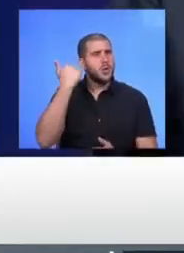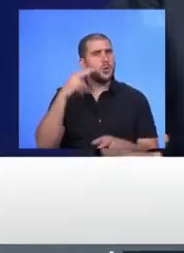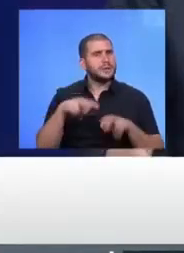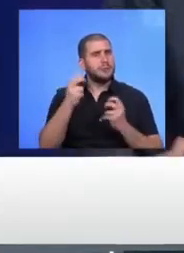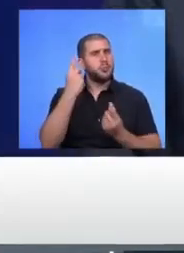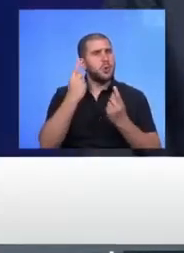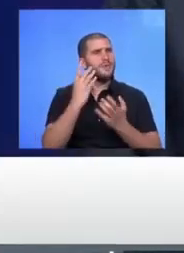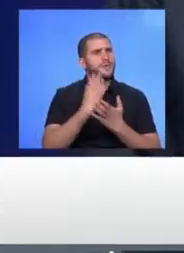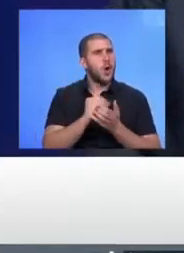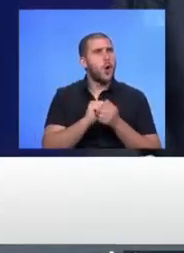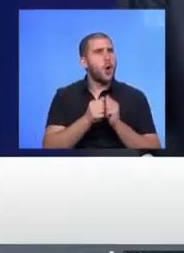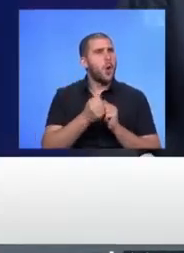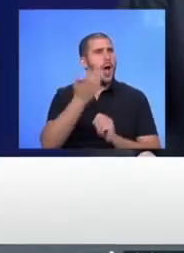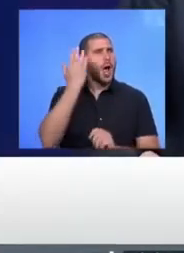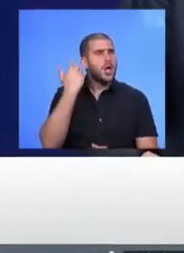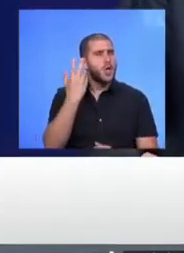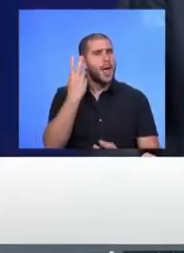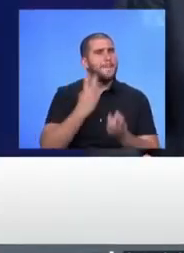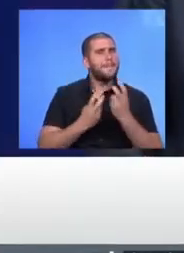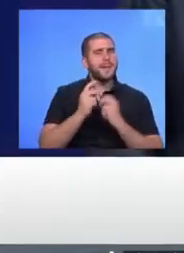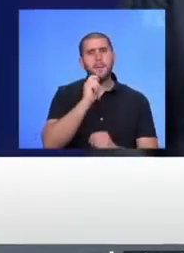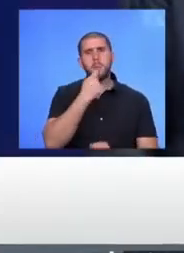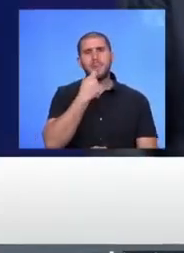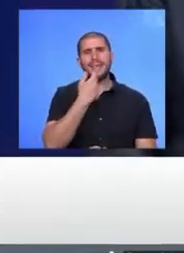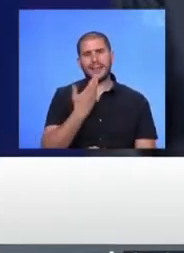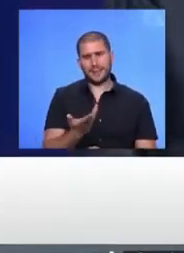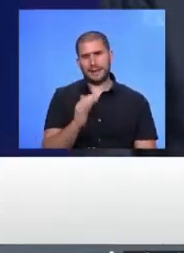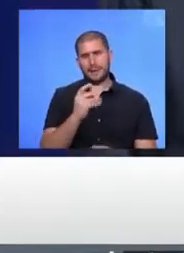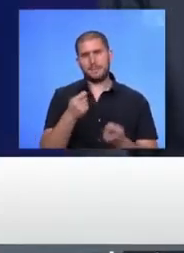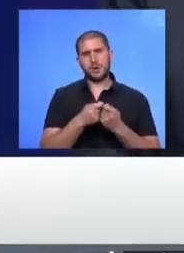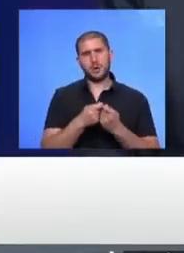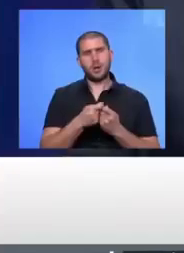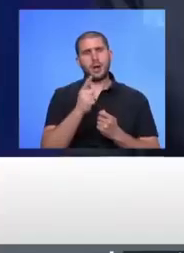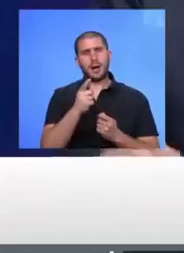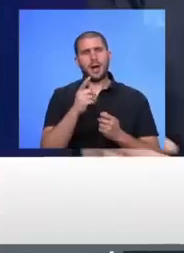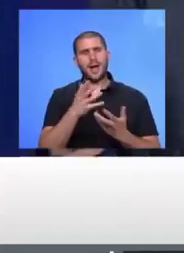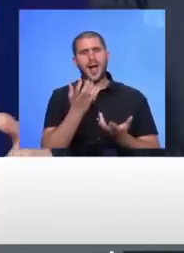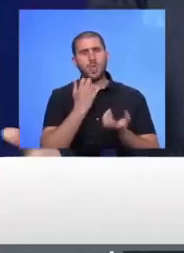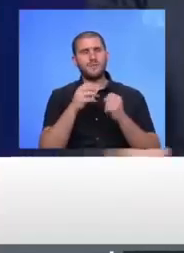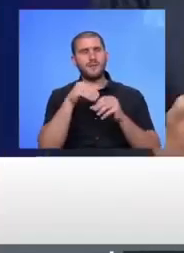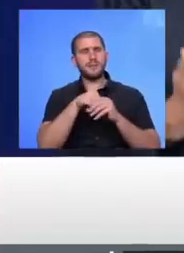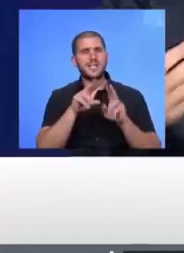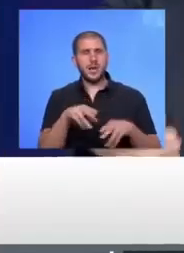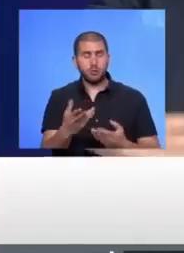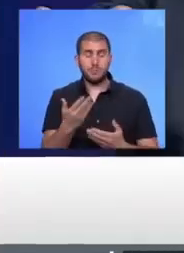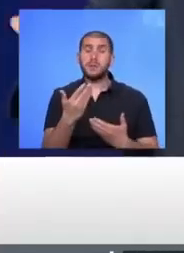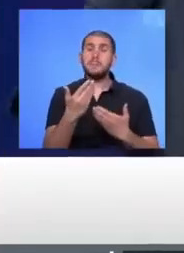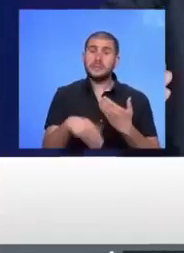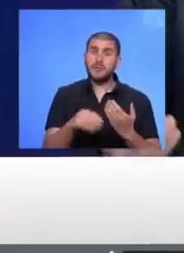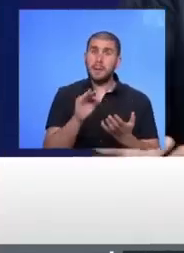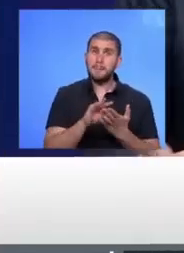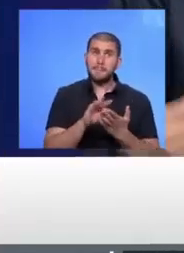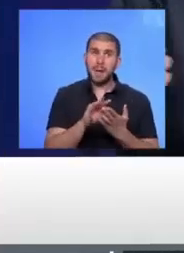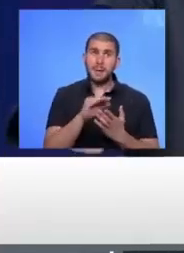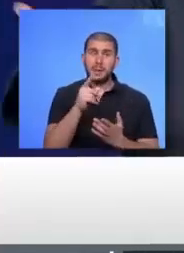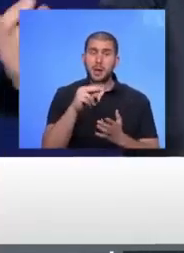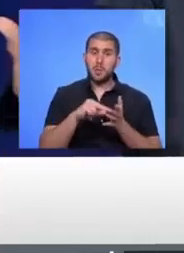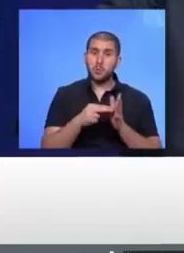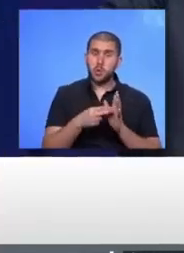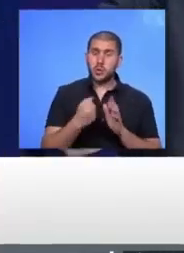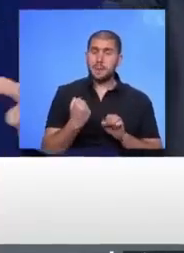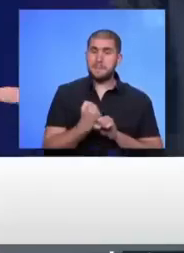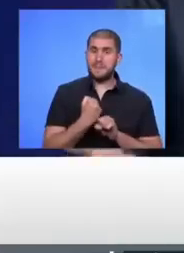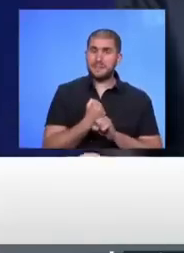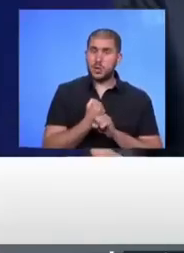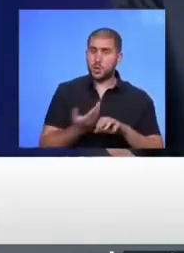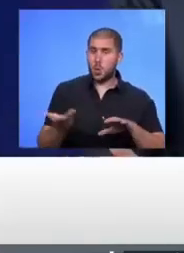הזדמנויות, או היו מידעים מודיעיני על המצאות של חטופים, ובסוף כשזה מגיע עם התוכניות המבצעיות והן